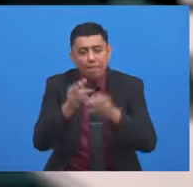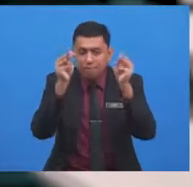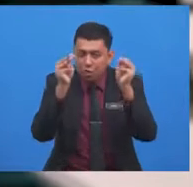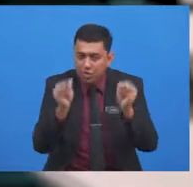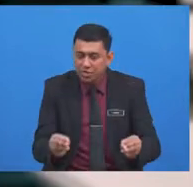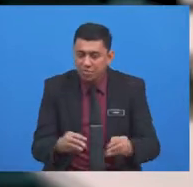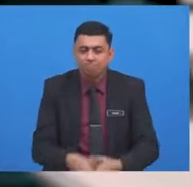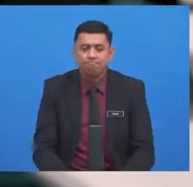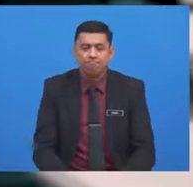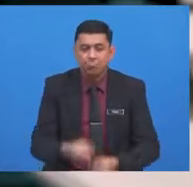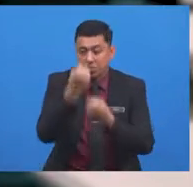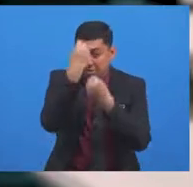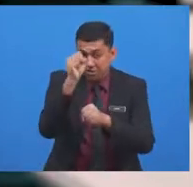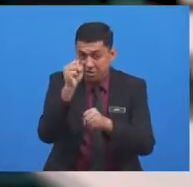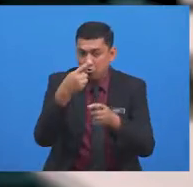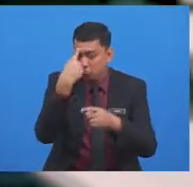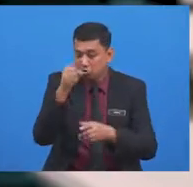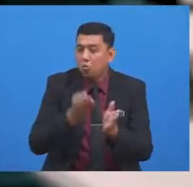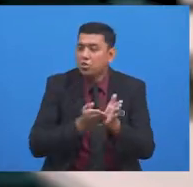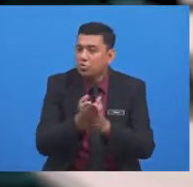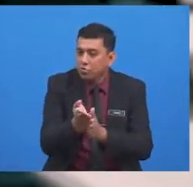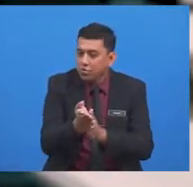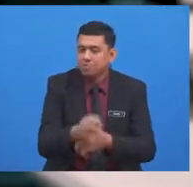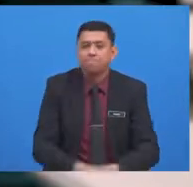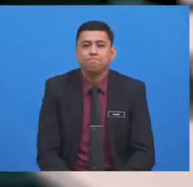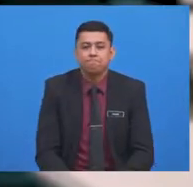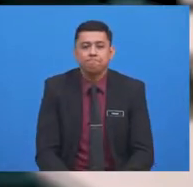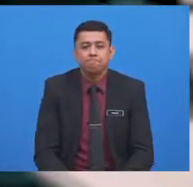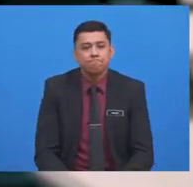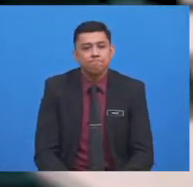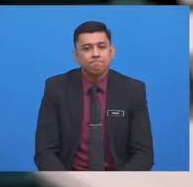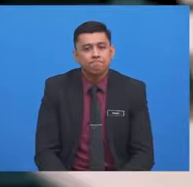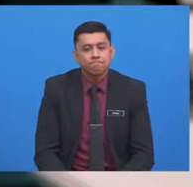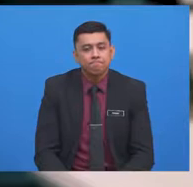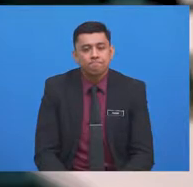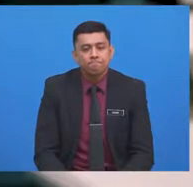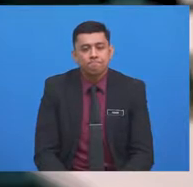Sudahkah pelajar bersedia untuk meneruskan pembelajaran kita yang seterusnya?